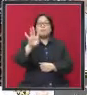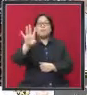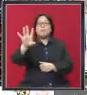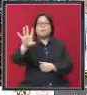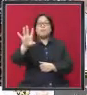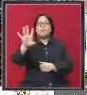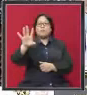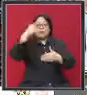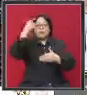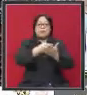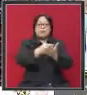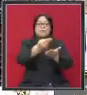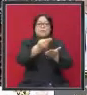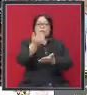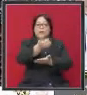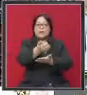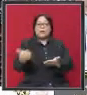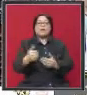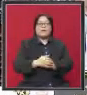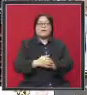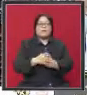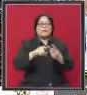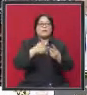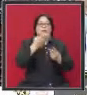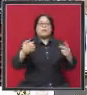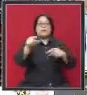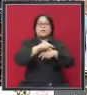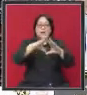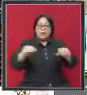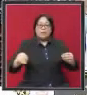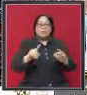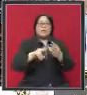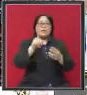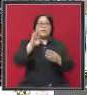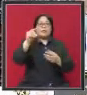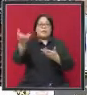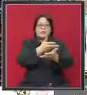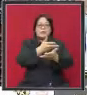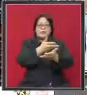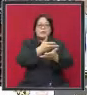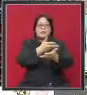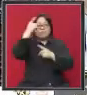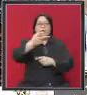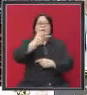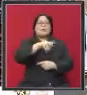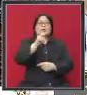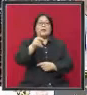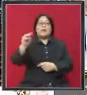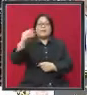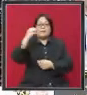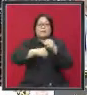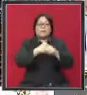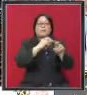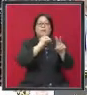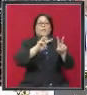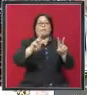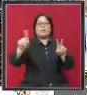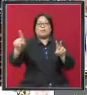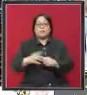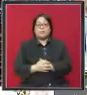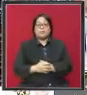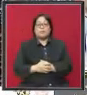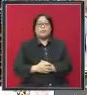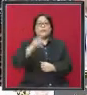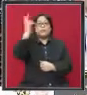475 juta bagi pembelian bekalan reagen, bahan guna habis termasuk kit saringan khusus untuk kegunaan Kementerian Kesihatan bagi tahun